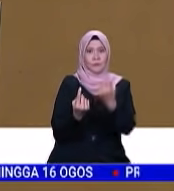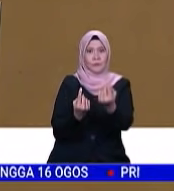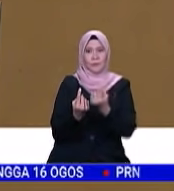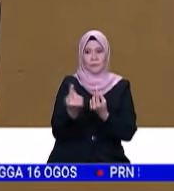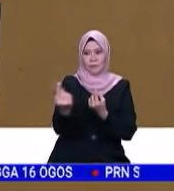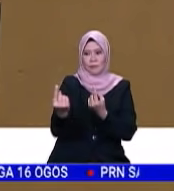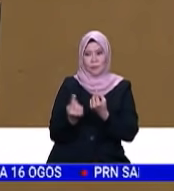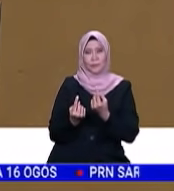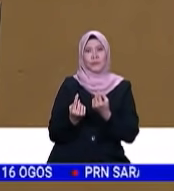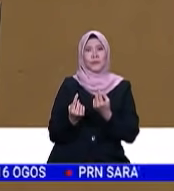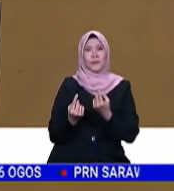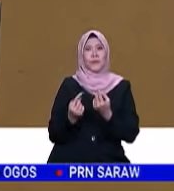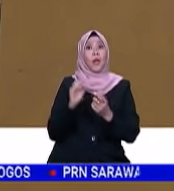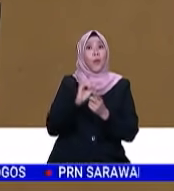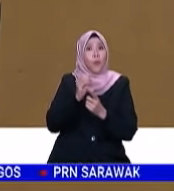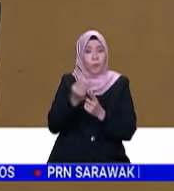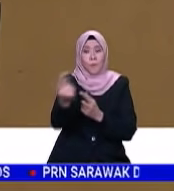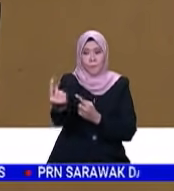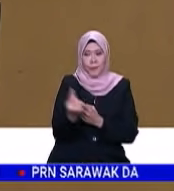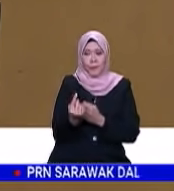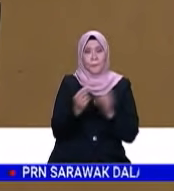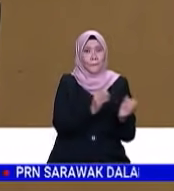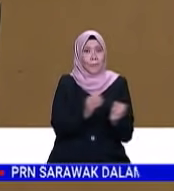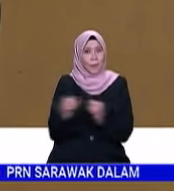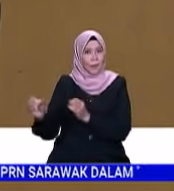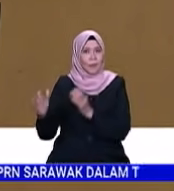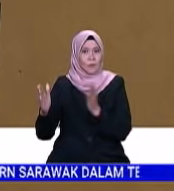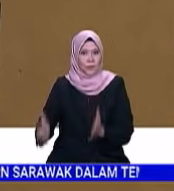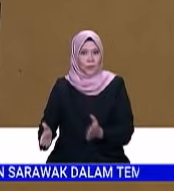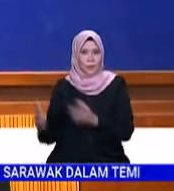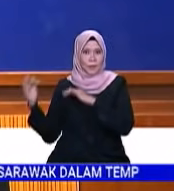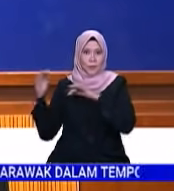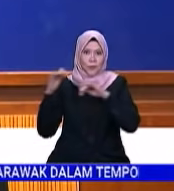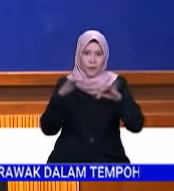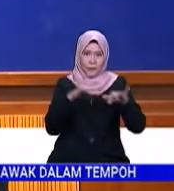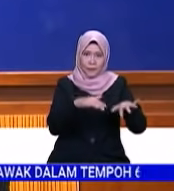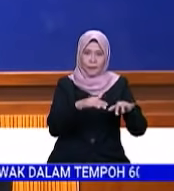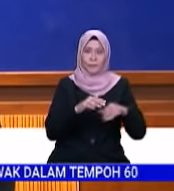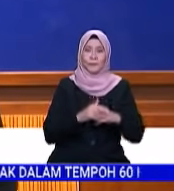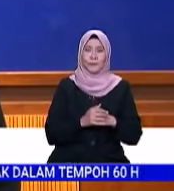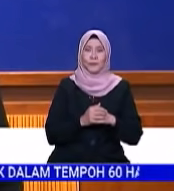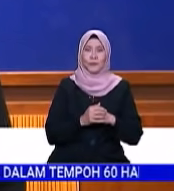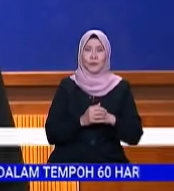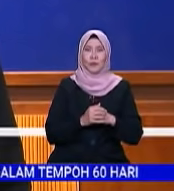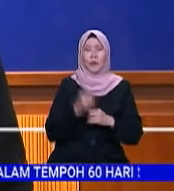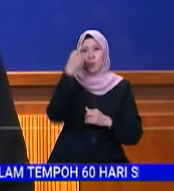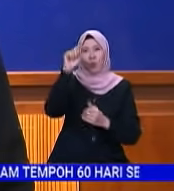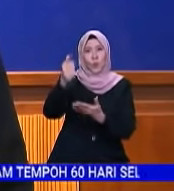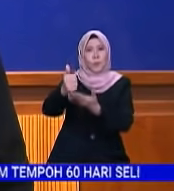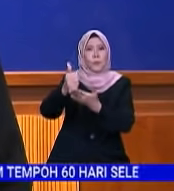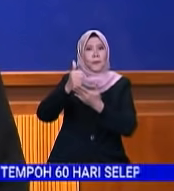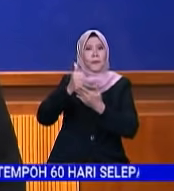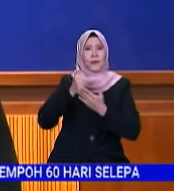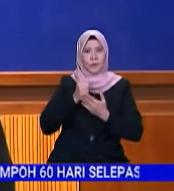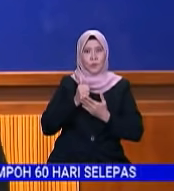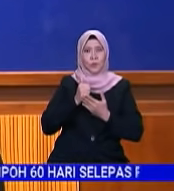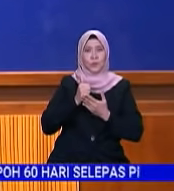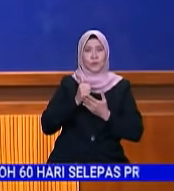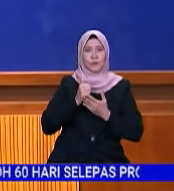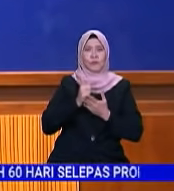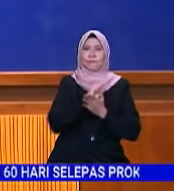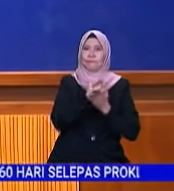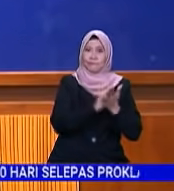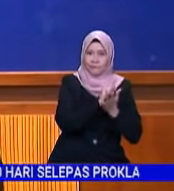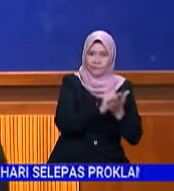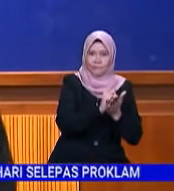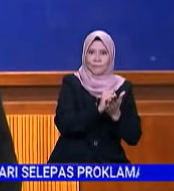peserta-peserta ataupun penganjur perhimpunan ini untuk membantu dalam siasatan kita.